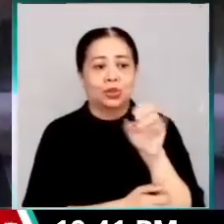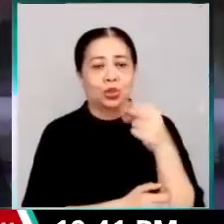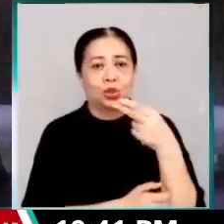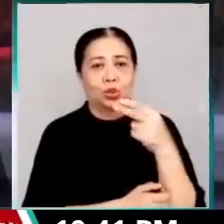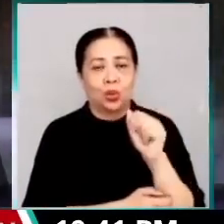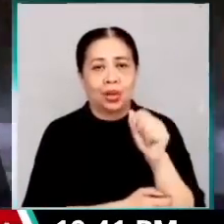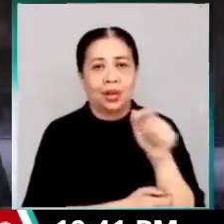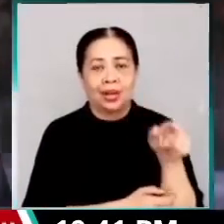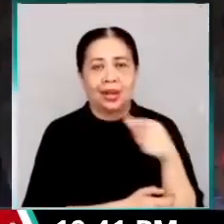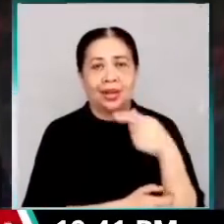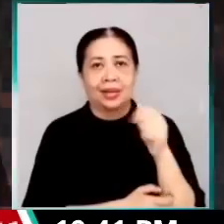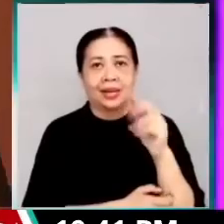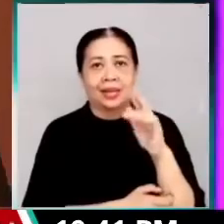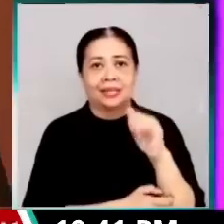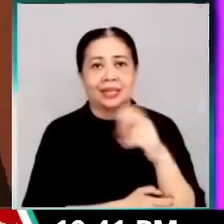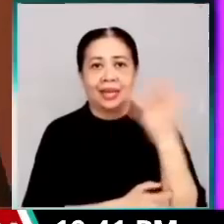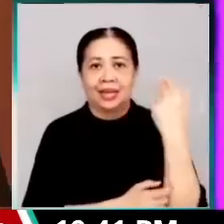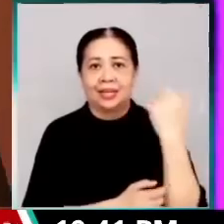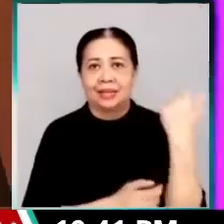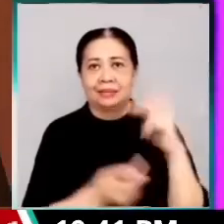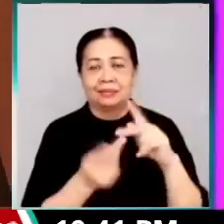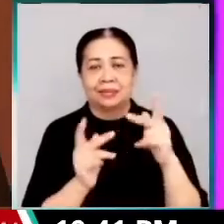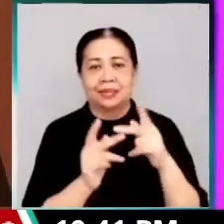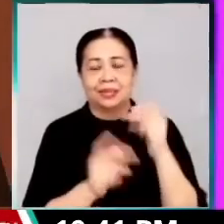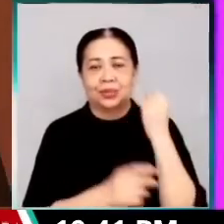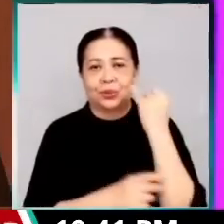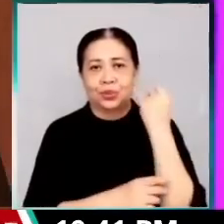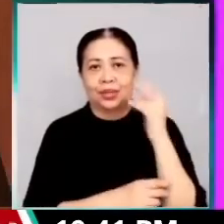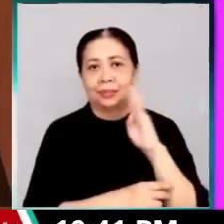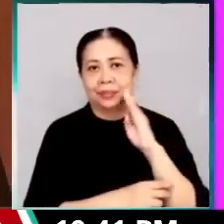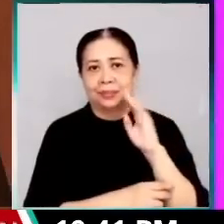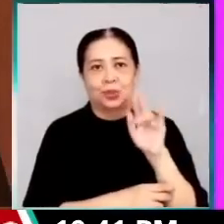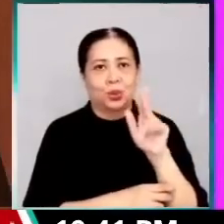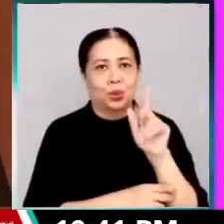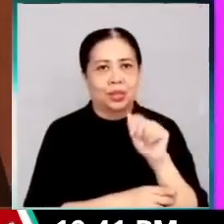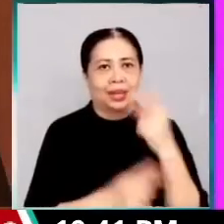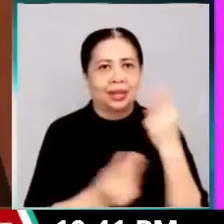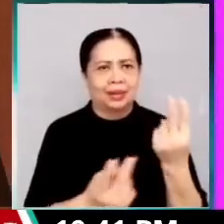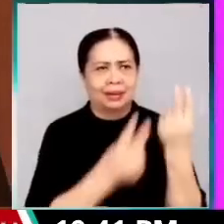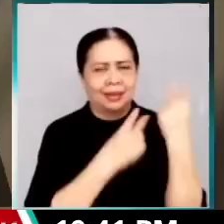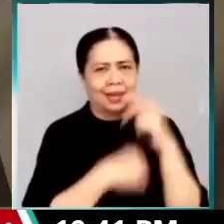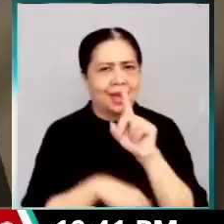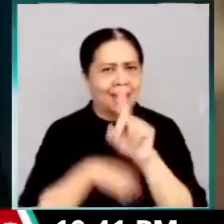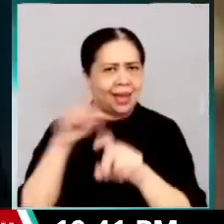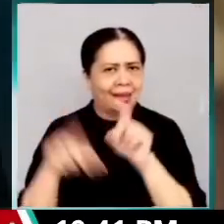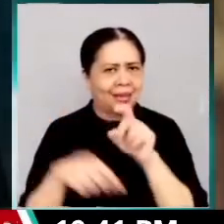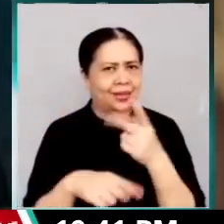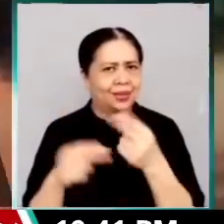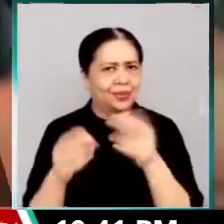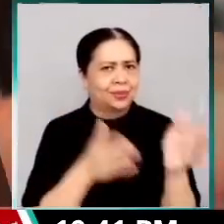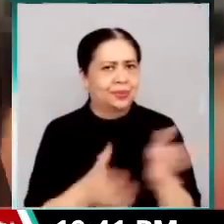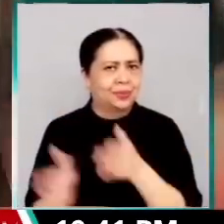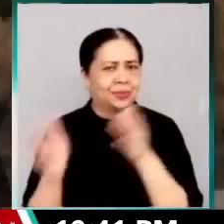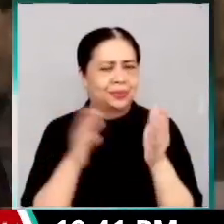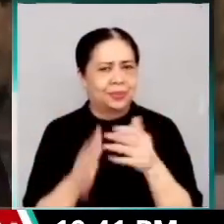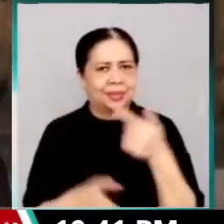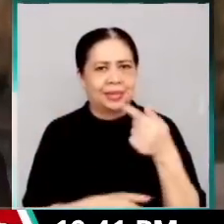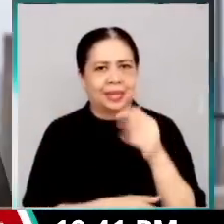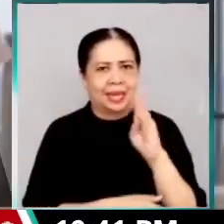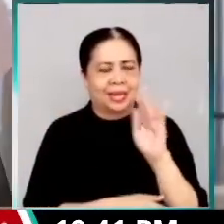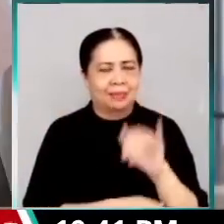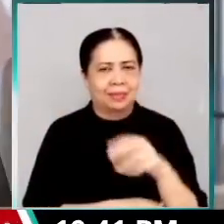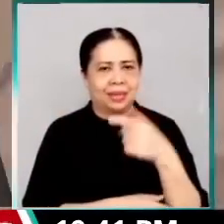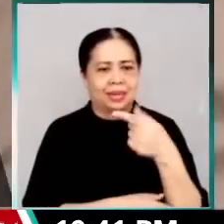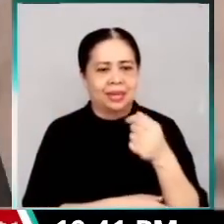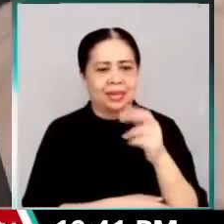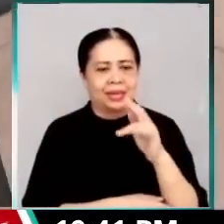dating partner na si Julia Barreto. Natanong yan matapos balikan ni Tito Boy ang ginawang paghanda ni Gabby Garcia para sa biggest collab sa